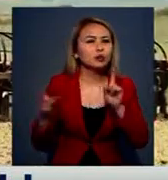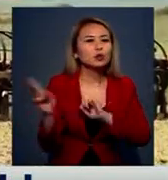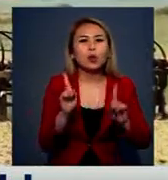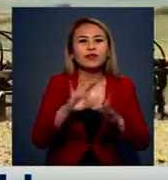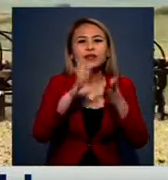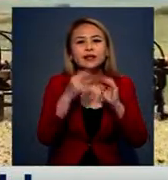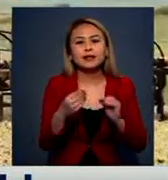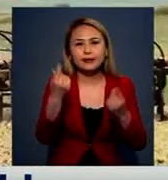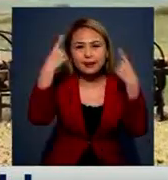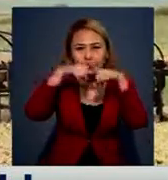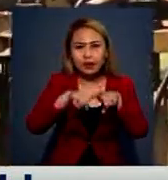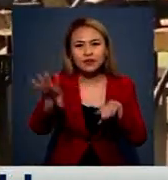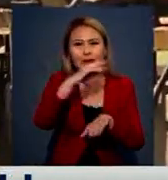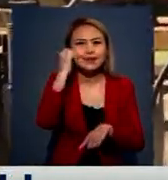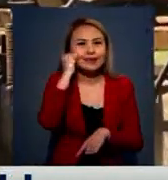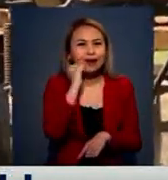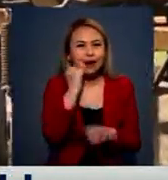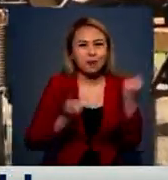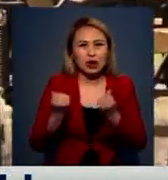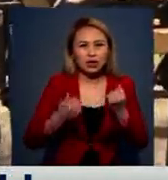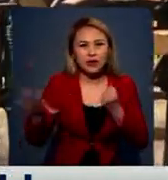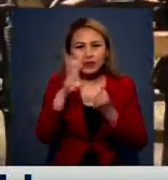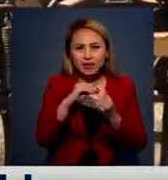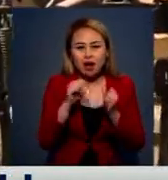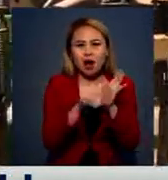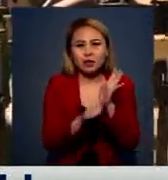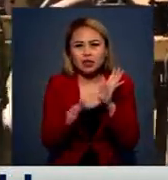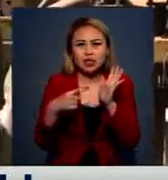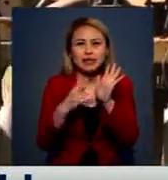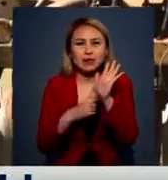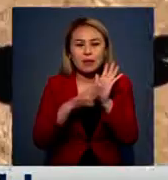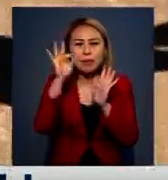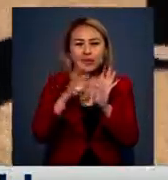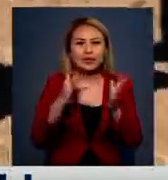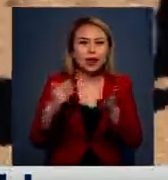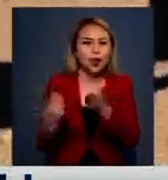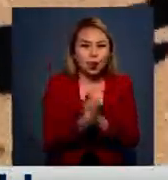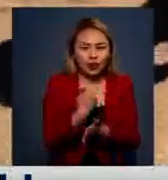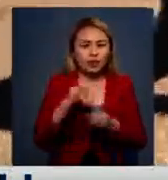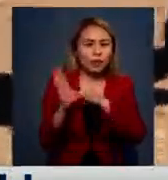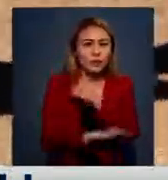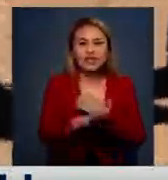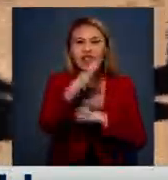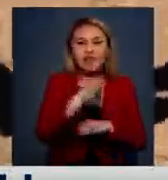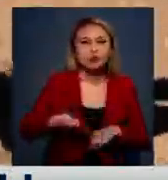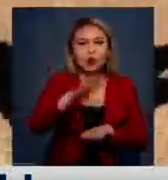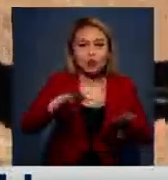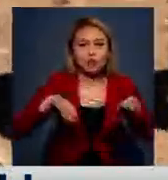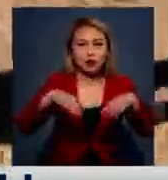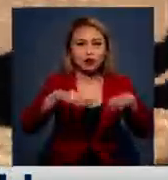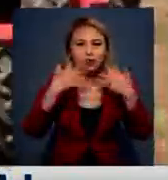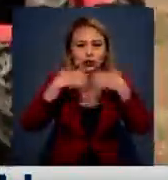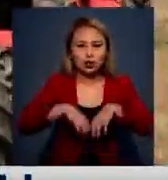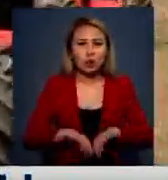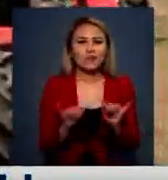шаруа қожалықтарының көбінде техника ескірген. Оның 60-70%-ын жаңарту керек. Соңғы жылдары облыста суармалы алқаптардың